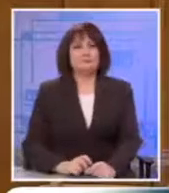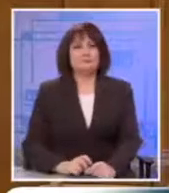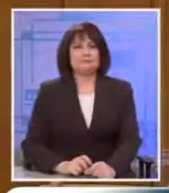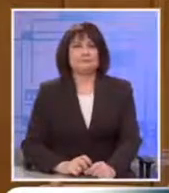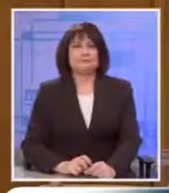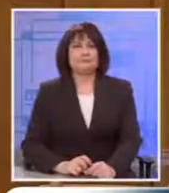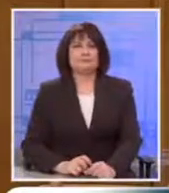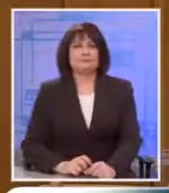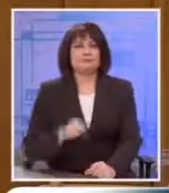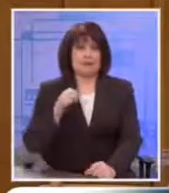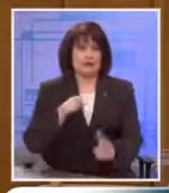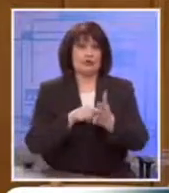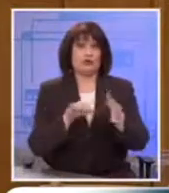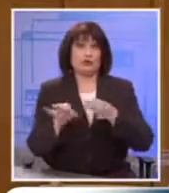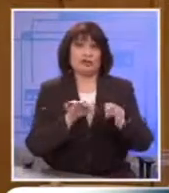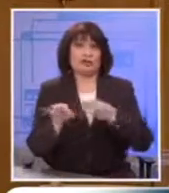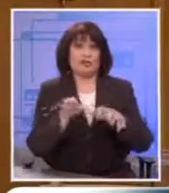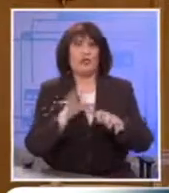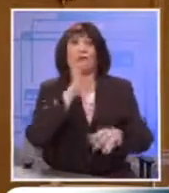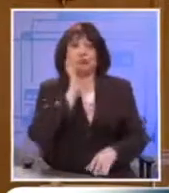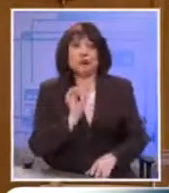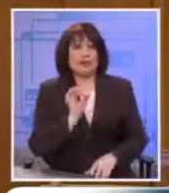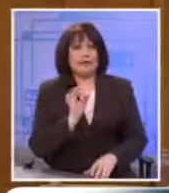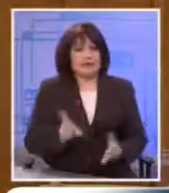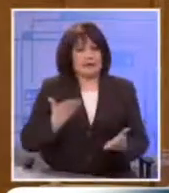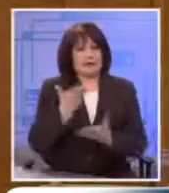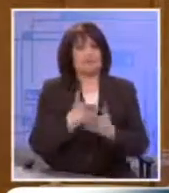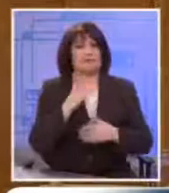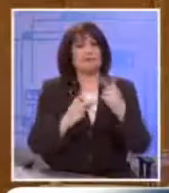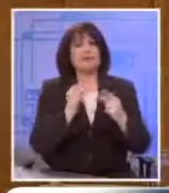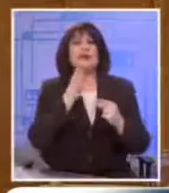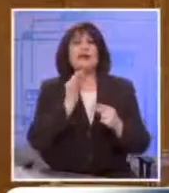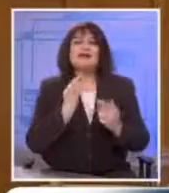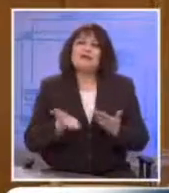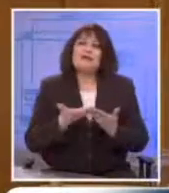Αυτό λοιπόν το νομοσχέδιο, ουσιαστικά που μπαίνει σήμερα, αποτελεί μια ανάσα.